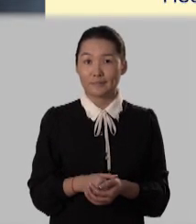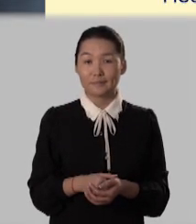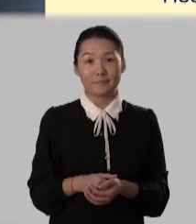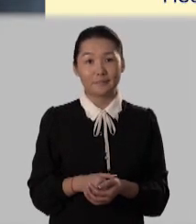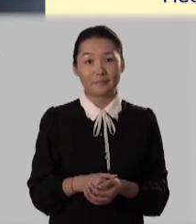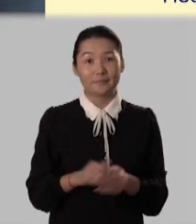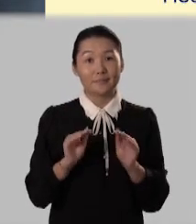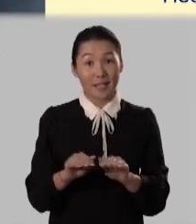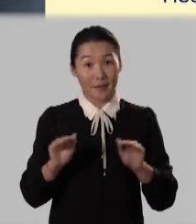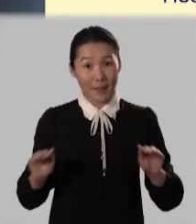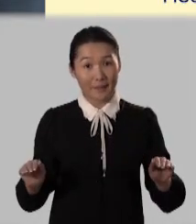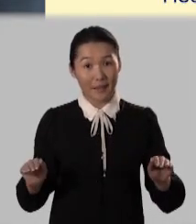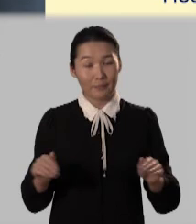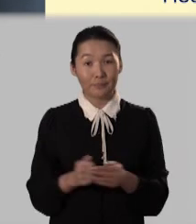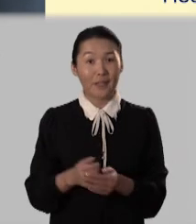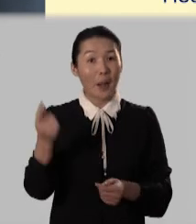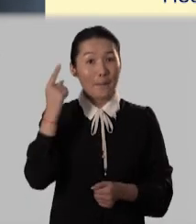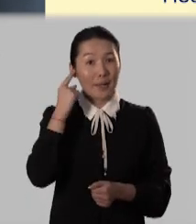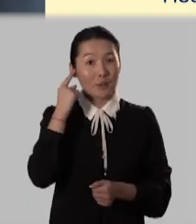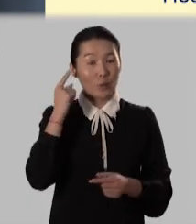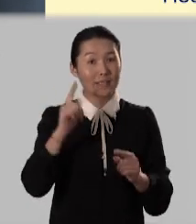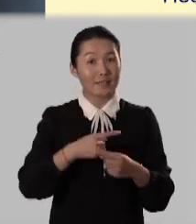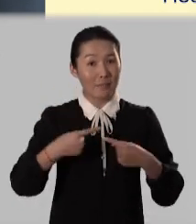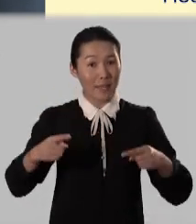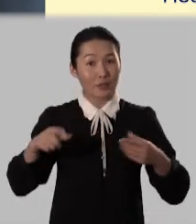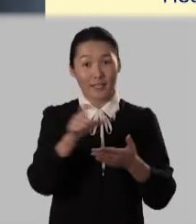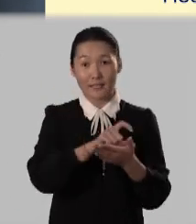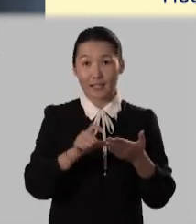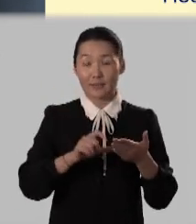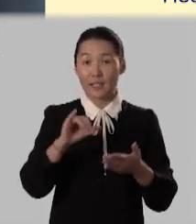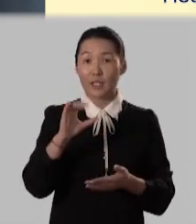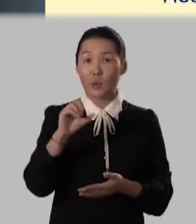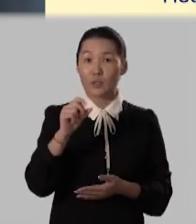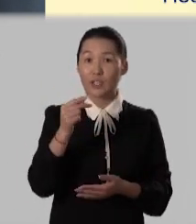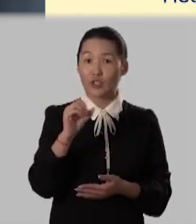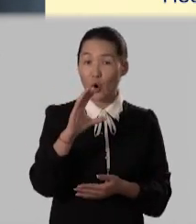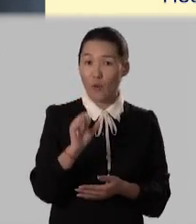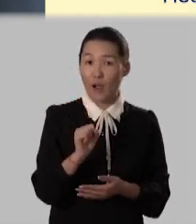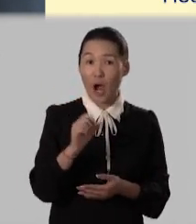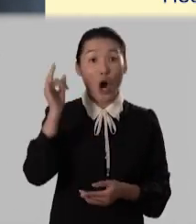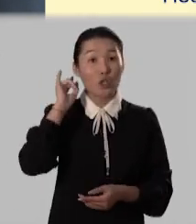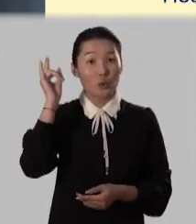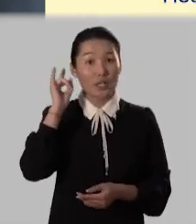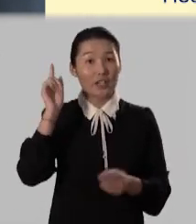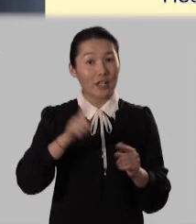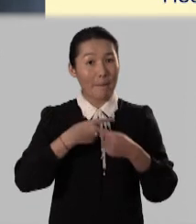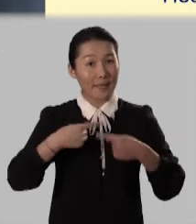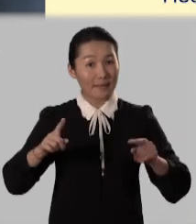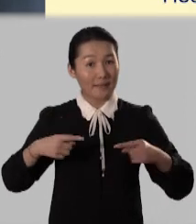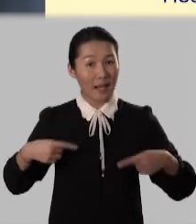ребята послушайте песню на стихотворения андрея усачева шуршащая песенка